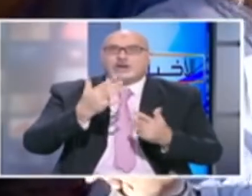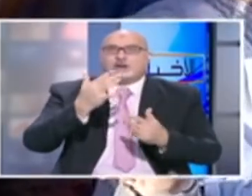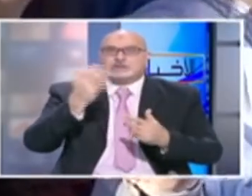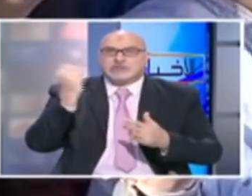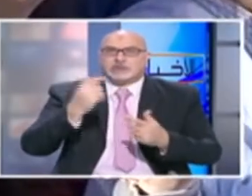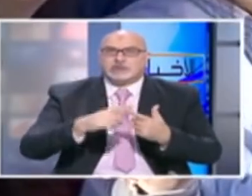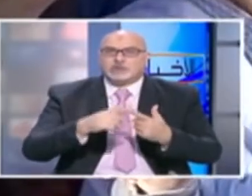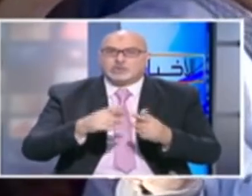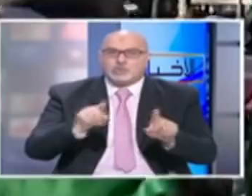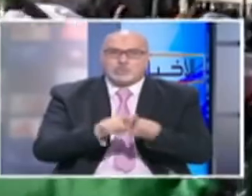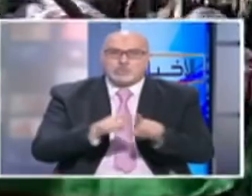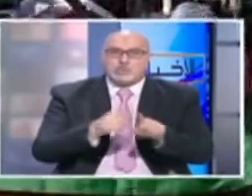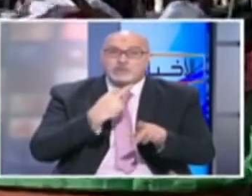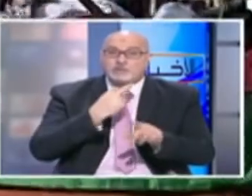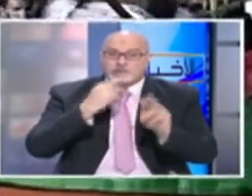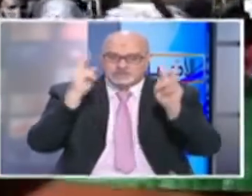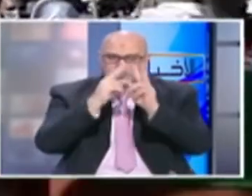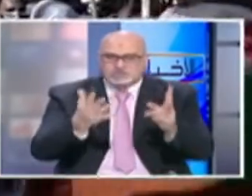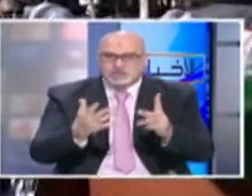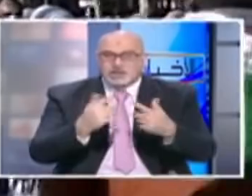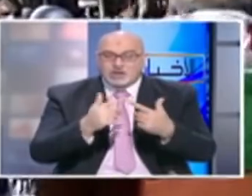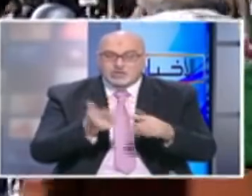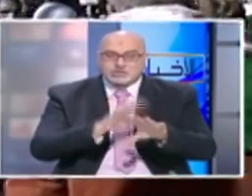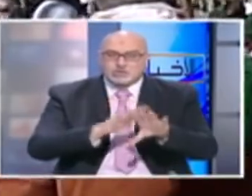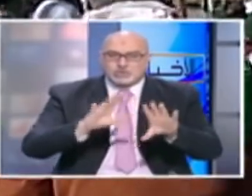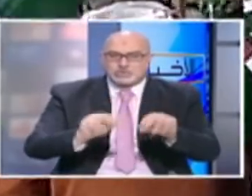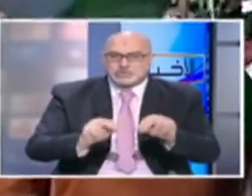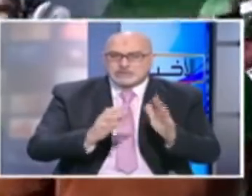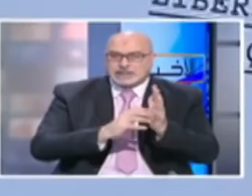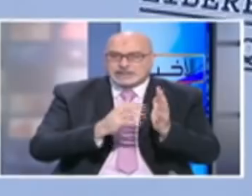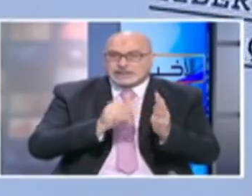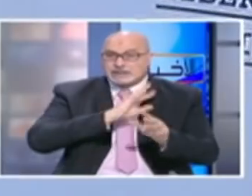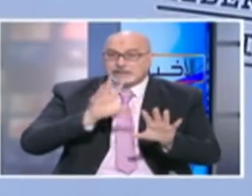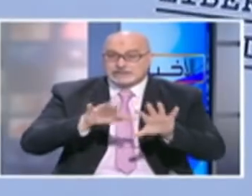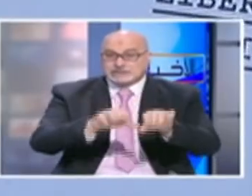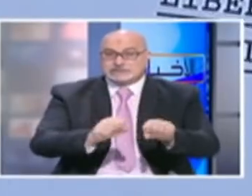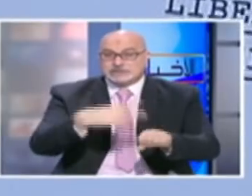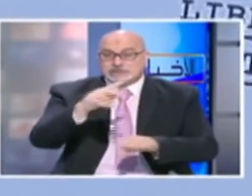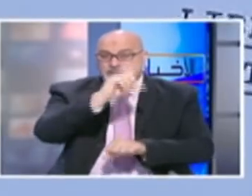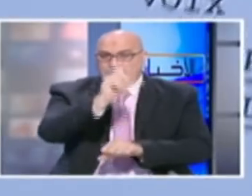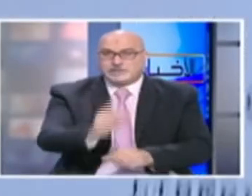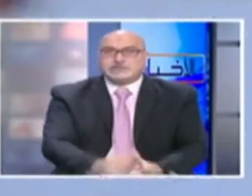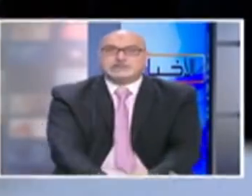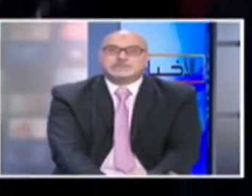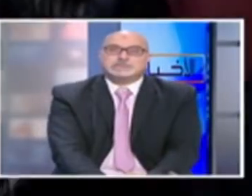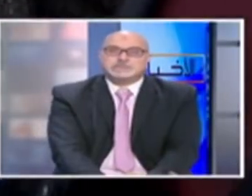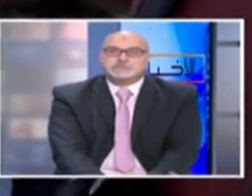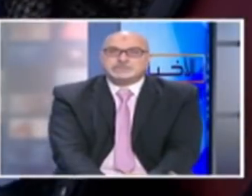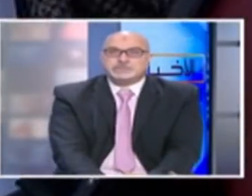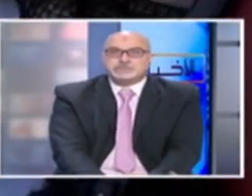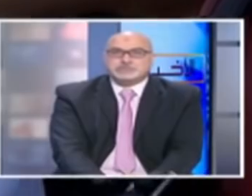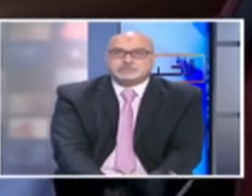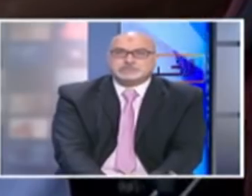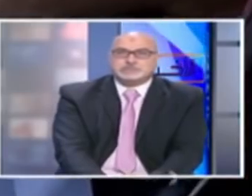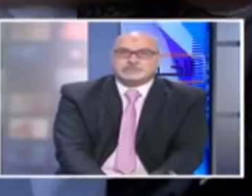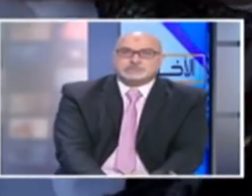تشجب الصمت الدولي إزاء ما يحدث بالأراضي الصحراوية آخر مستعمرة في إفريقيا. في